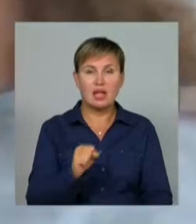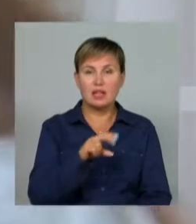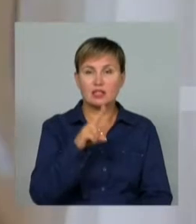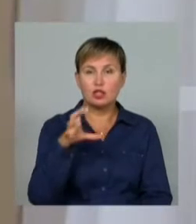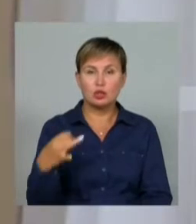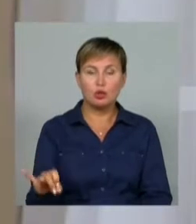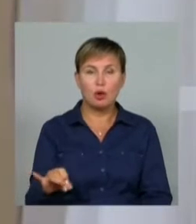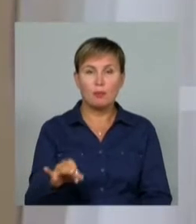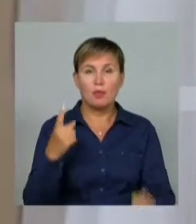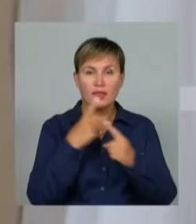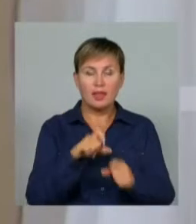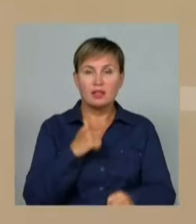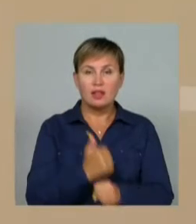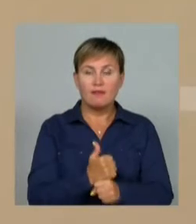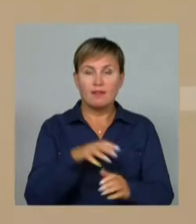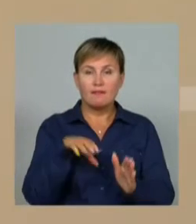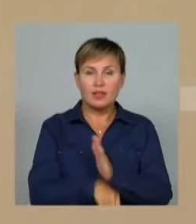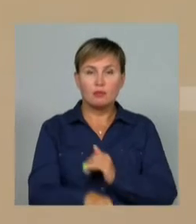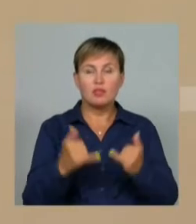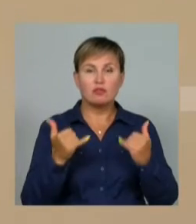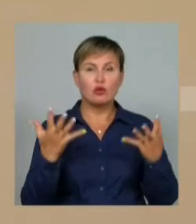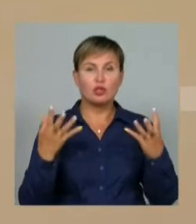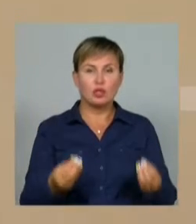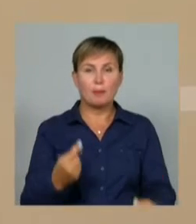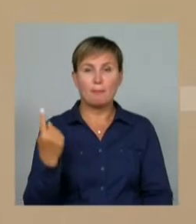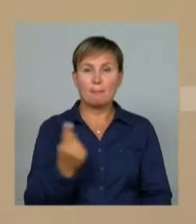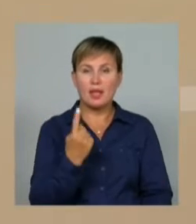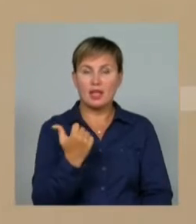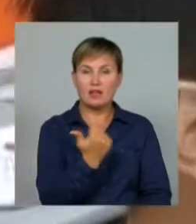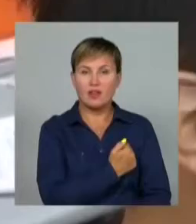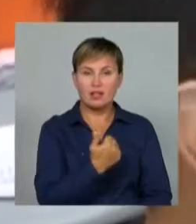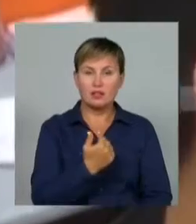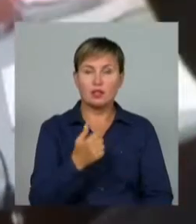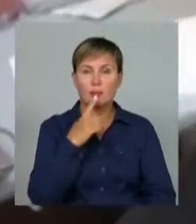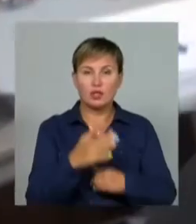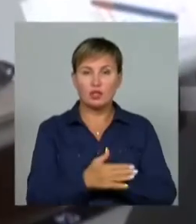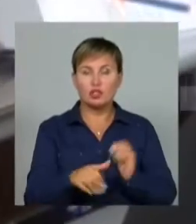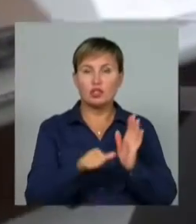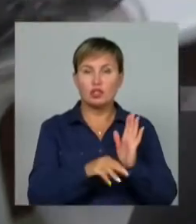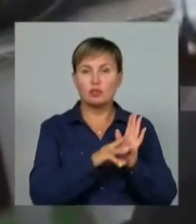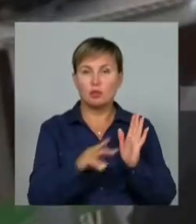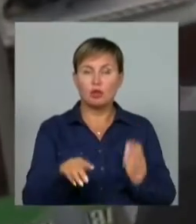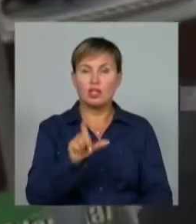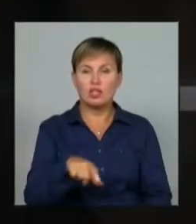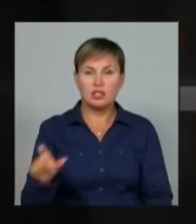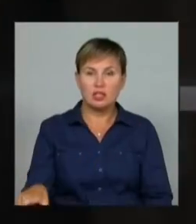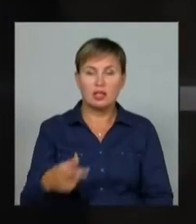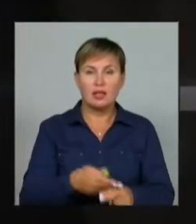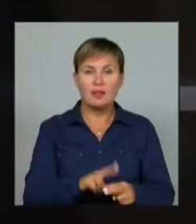Цой. По данным главы ведомства, на сегодняшний день первым компонентом вакцины привиты почти 6 миллионов человек.